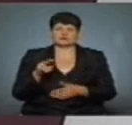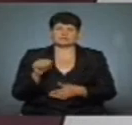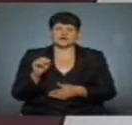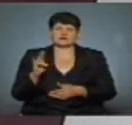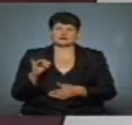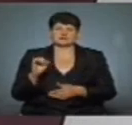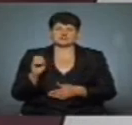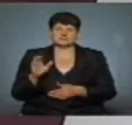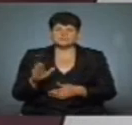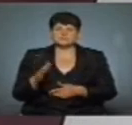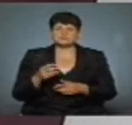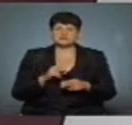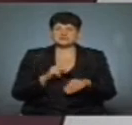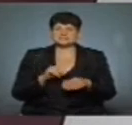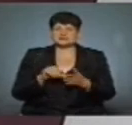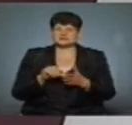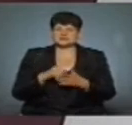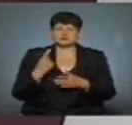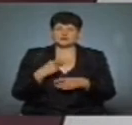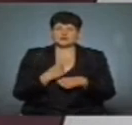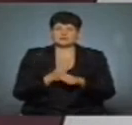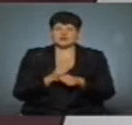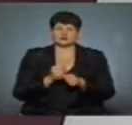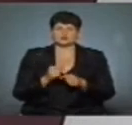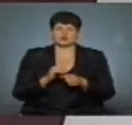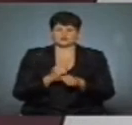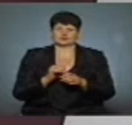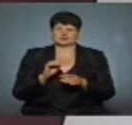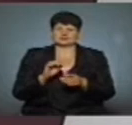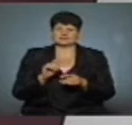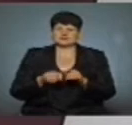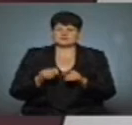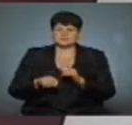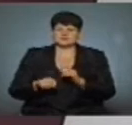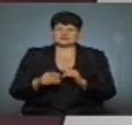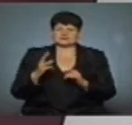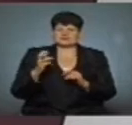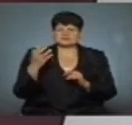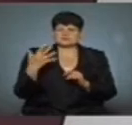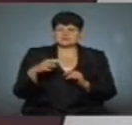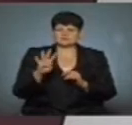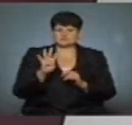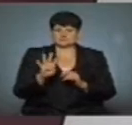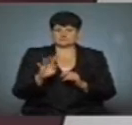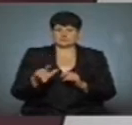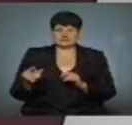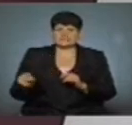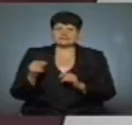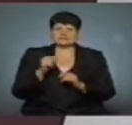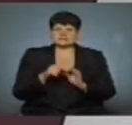словами, працівники обласного лабораторного центру обстежили методом полімеразно-ланцюгової реакції 354 осіб, з